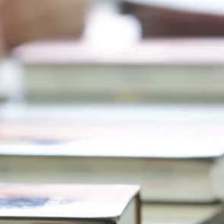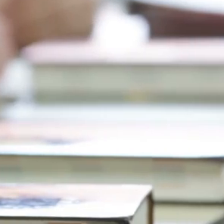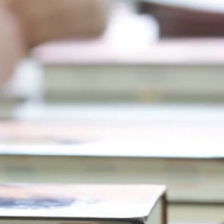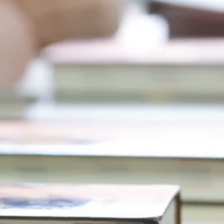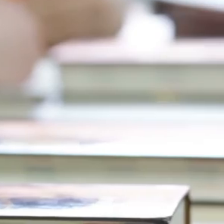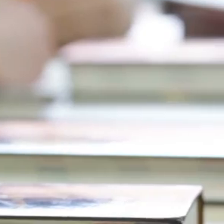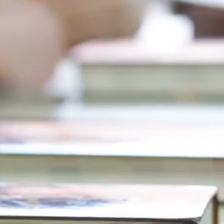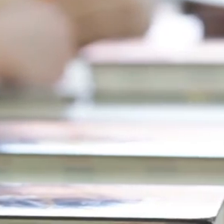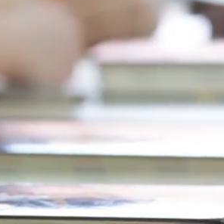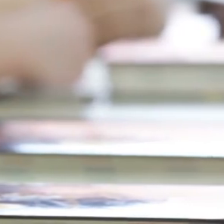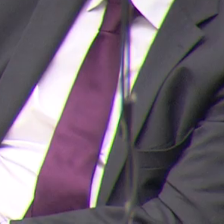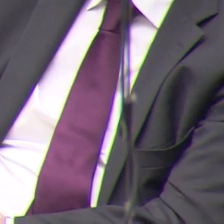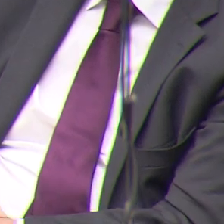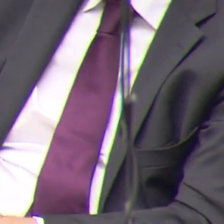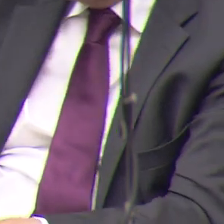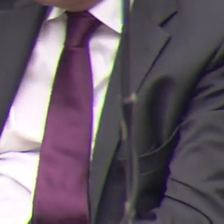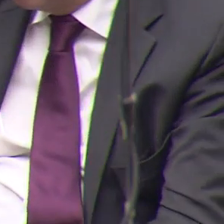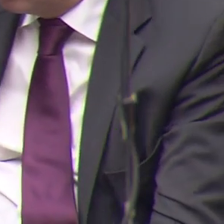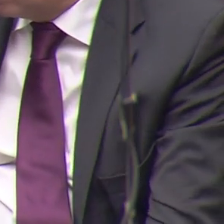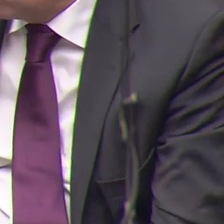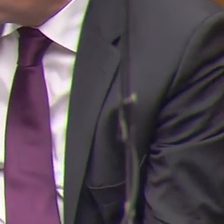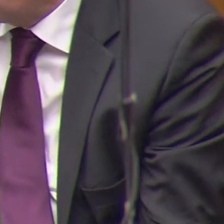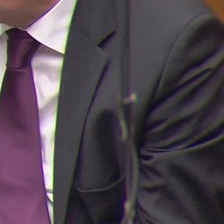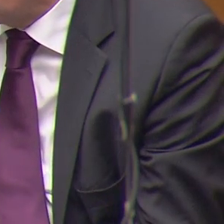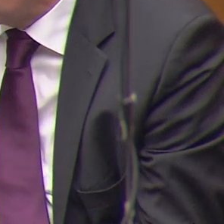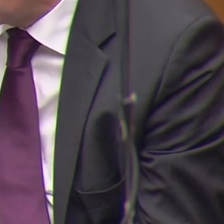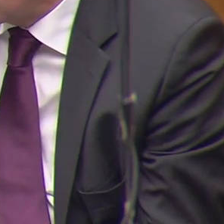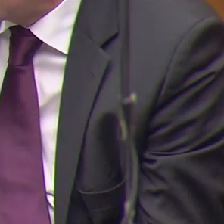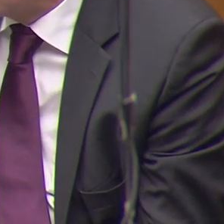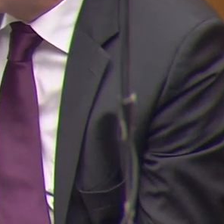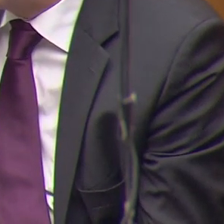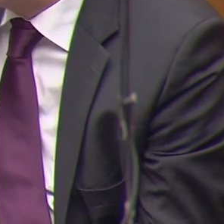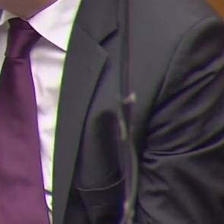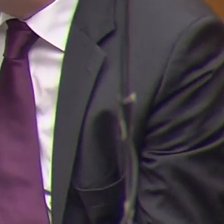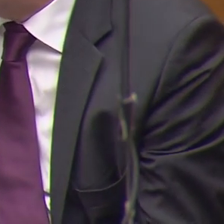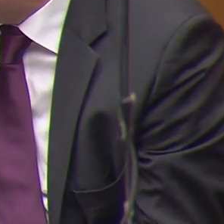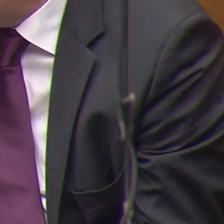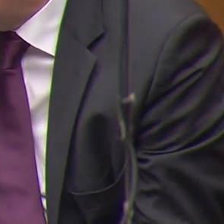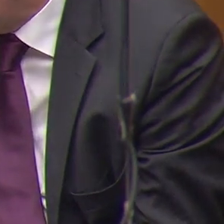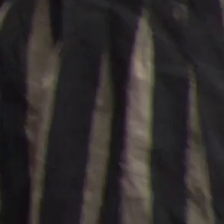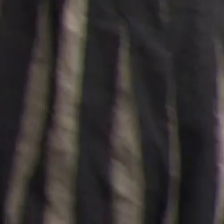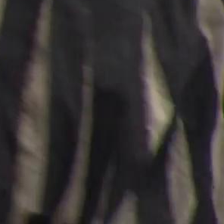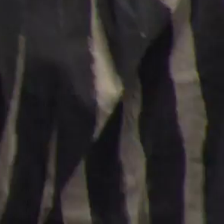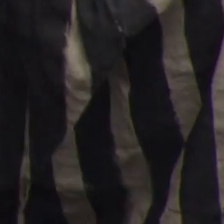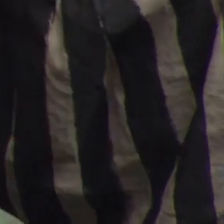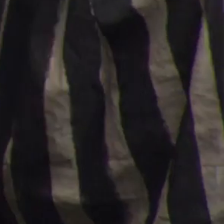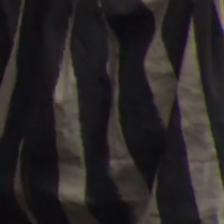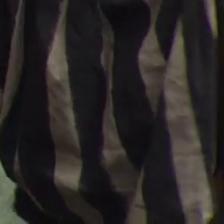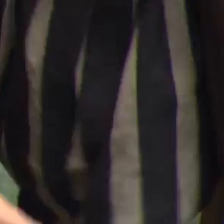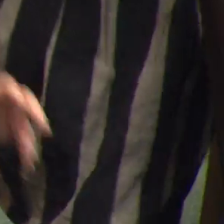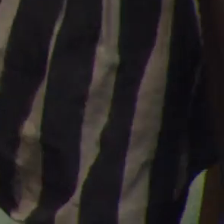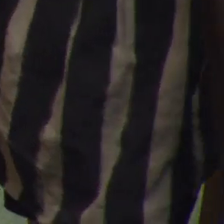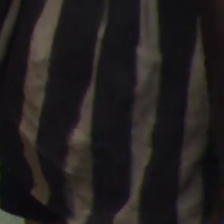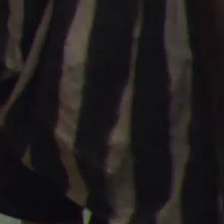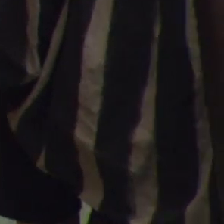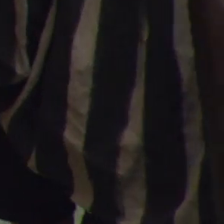der nunmehrigen Bildungsreform scheinen offensichtlich auch die Verantwortlichen der ÖVP Gefallen gefunden zu haben. Denn die ÖVP fällt